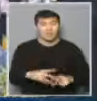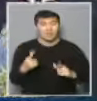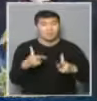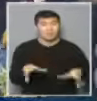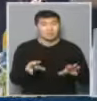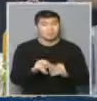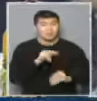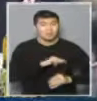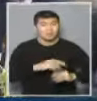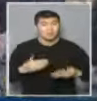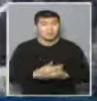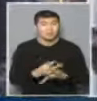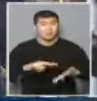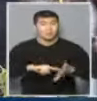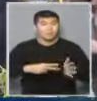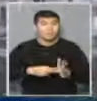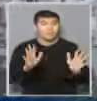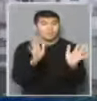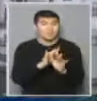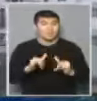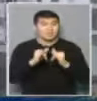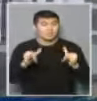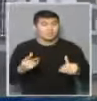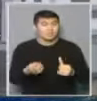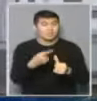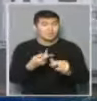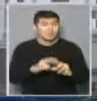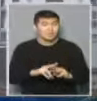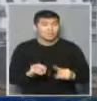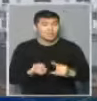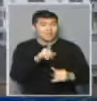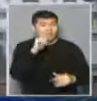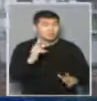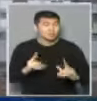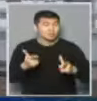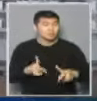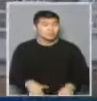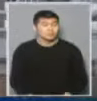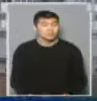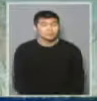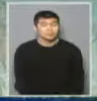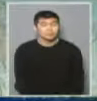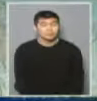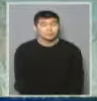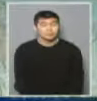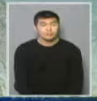к сотрудничеству по новому плану экологического развития под названием «Зеленое соглашение».